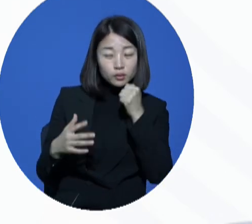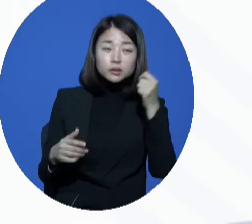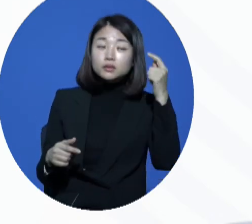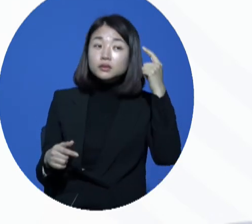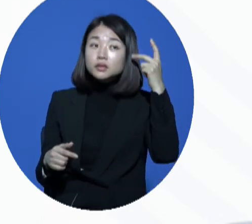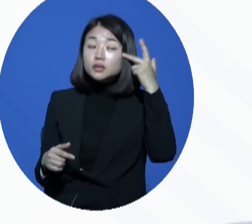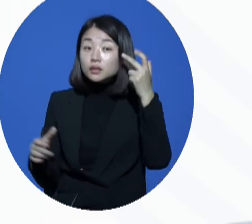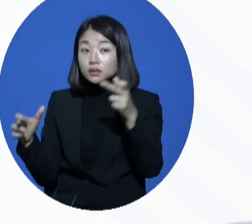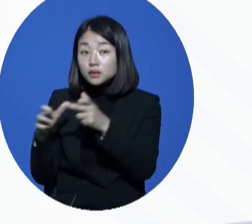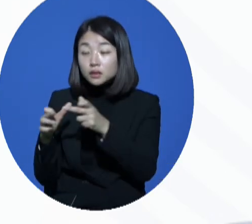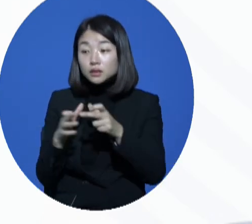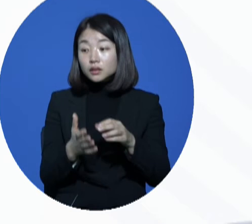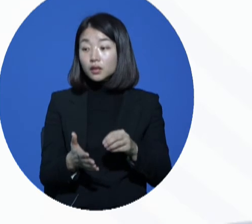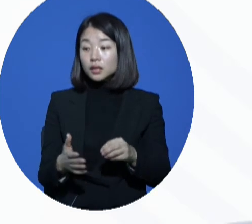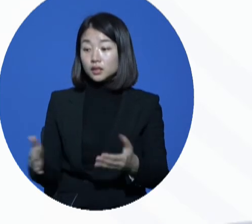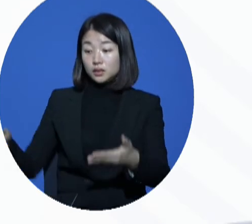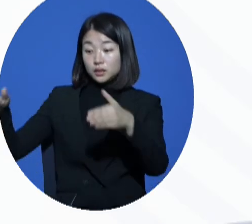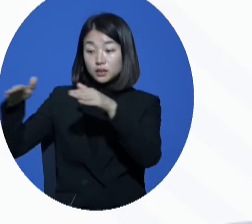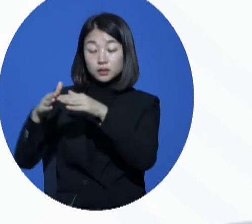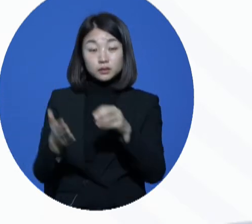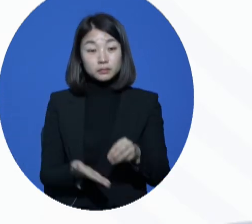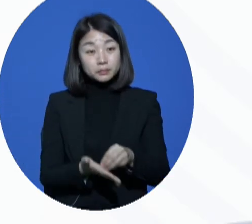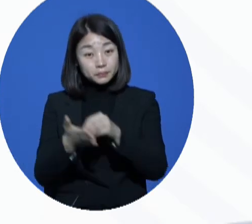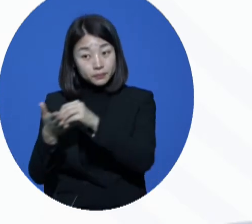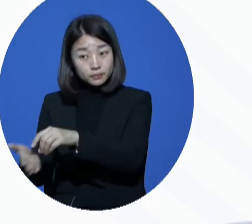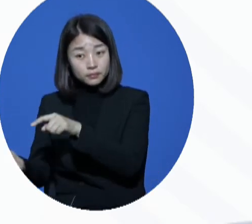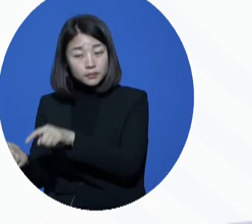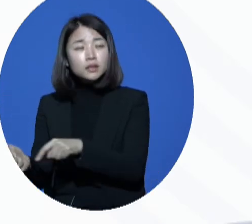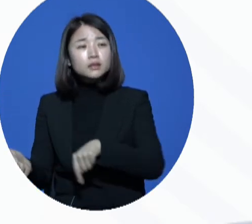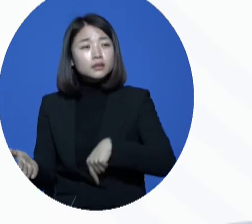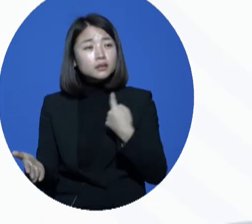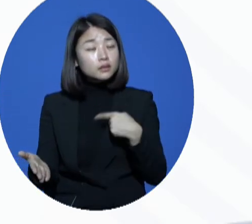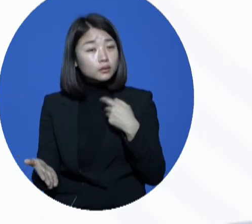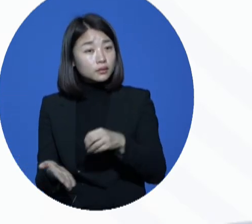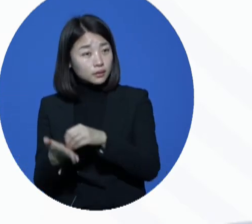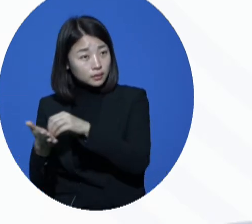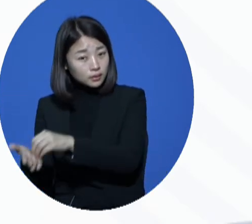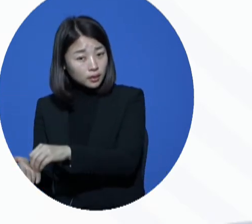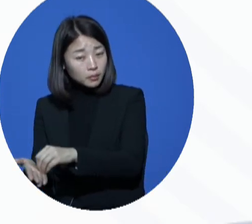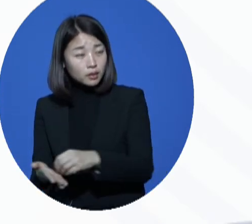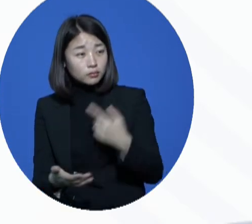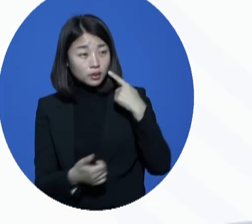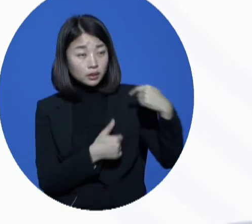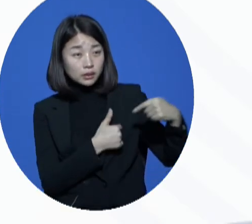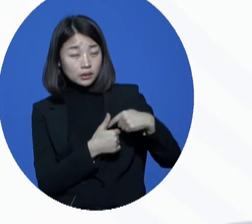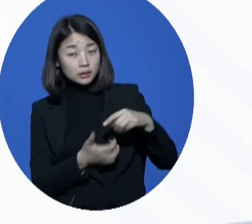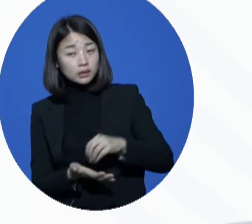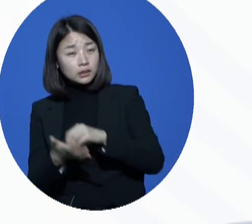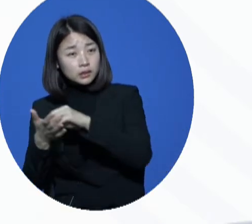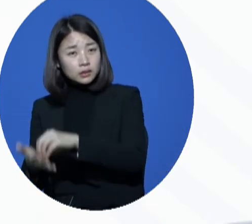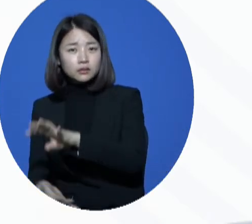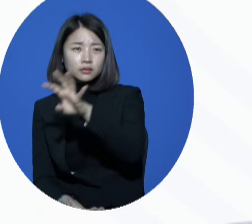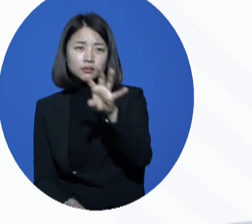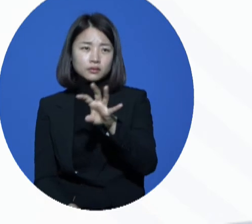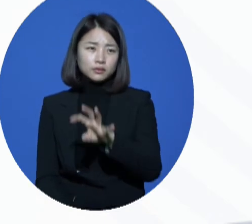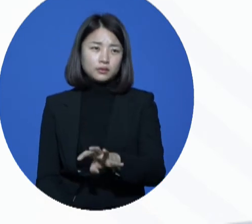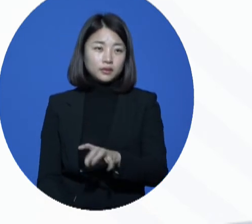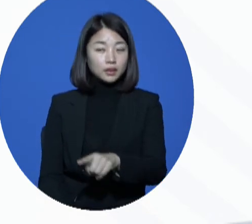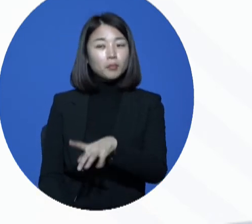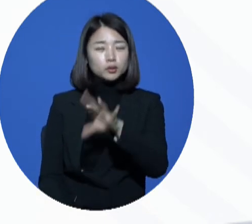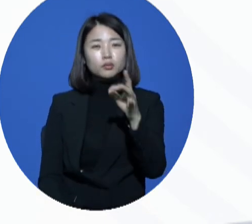발달장애인의 경우에 입소를 했던 것부터 과연 자의였을까, 스스로 결정한 것일까? 의 관점에서 전 출발해야